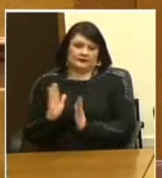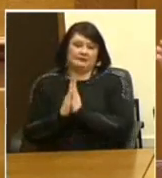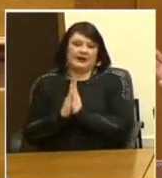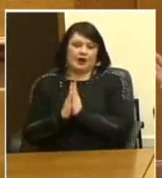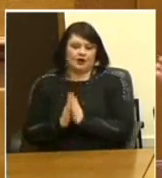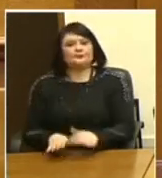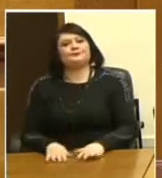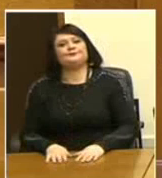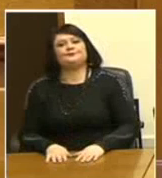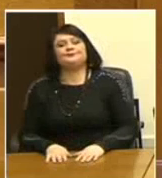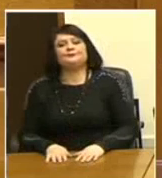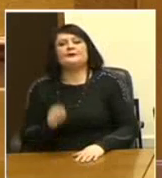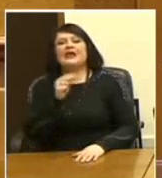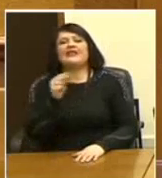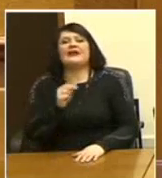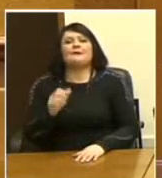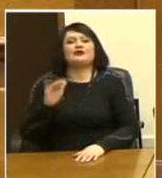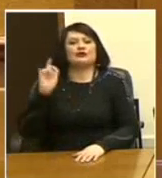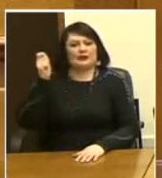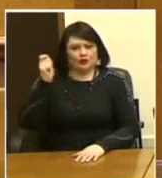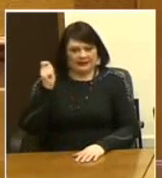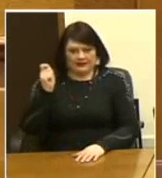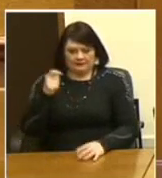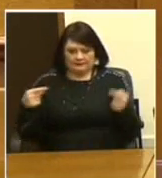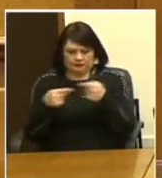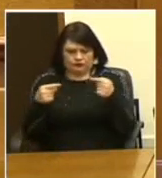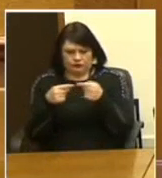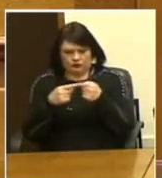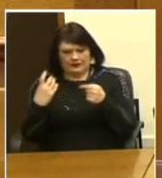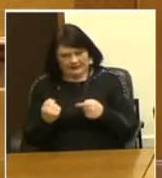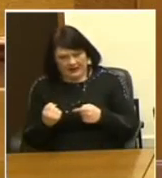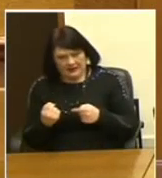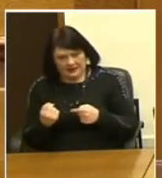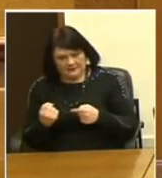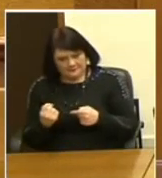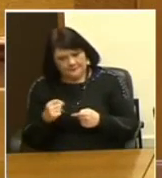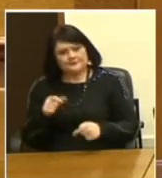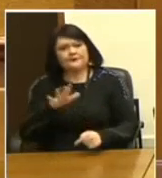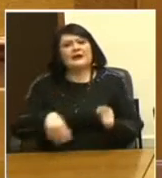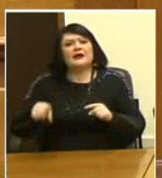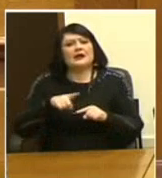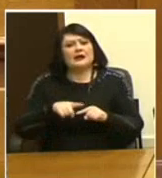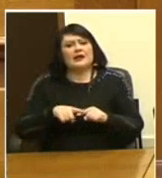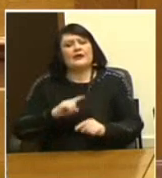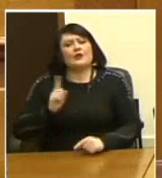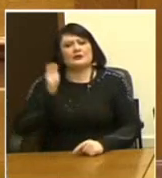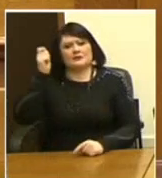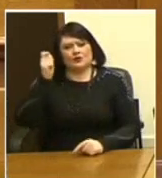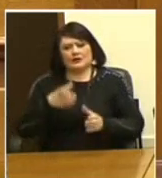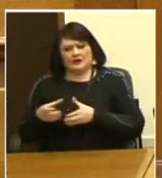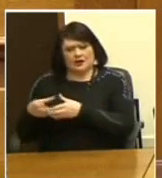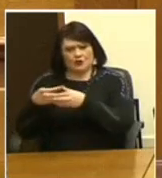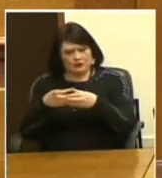Υπάρχει ένα πεδίο πολιτικής αντιπαράθεσης που διαχρονικά σε αυτόν τον τόπο όλες οι πολιτικές δυνάμεις και